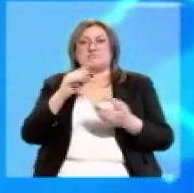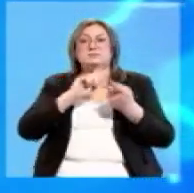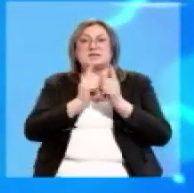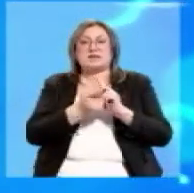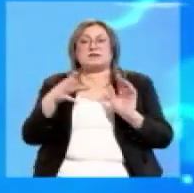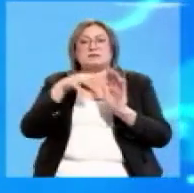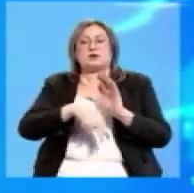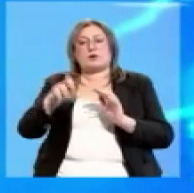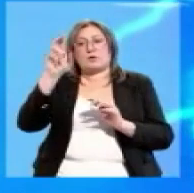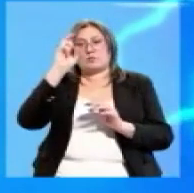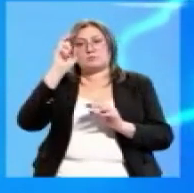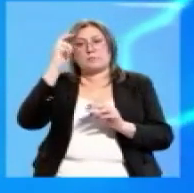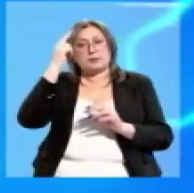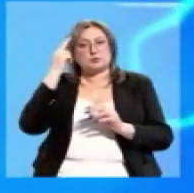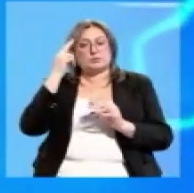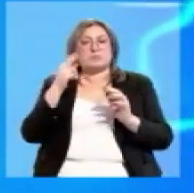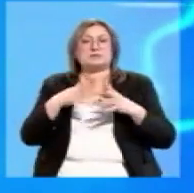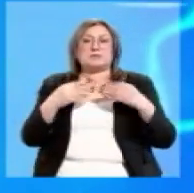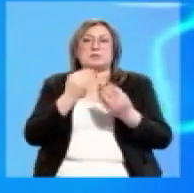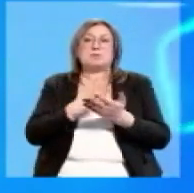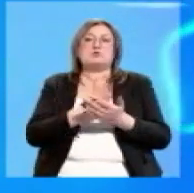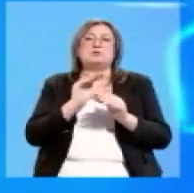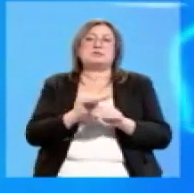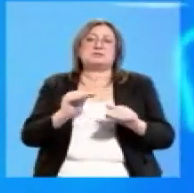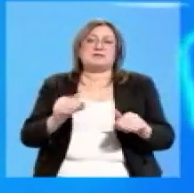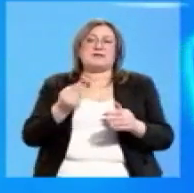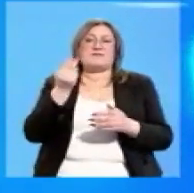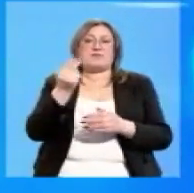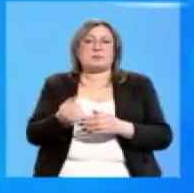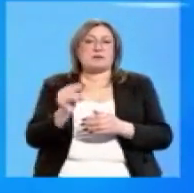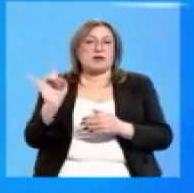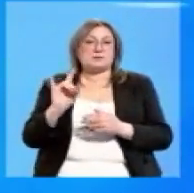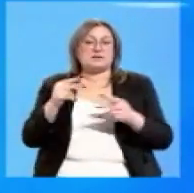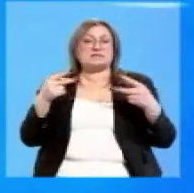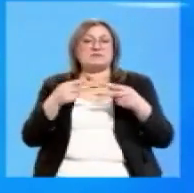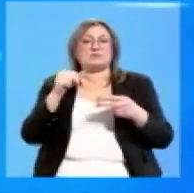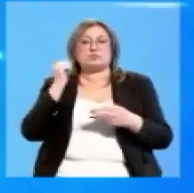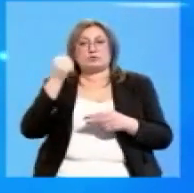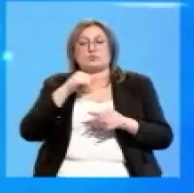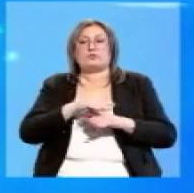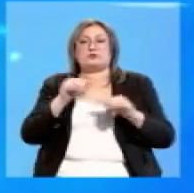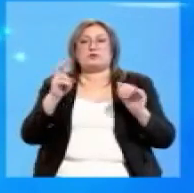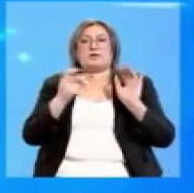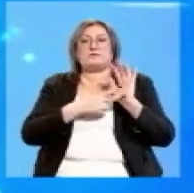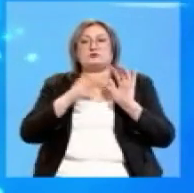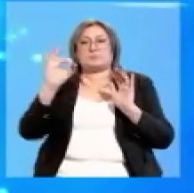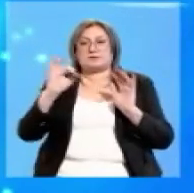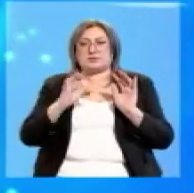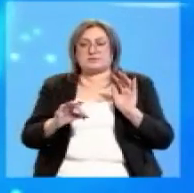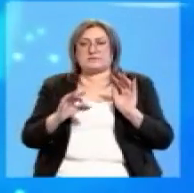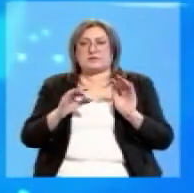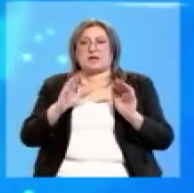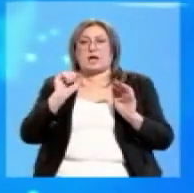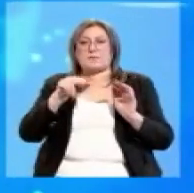Изменения коснулись и государственных пособий семьям, имеющим детей. Размер выплат по сравнению с прошлым годом был увеличен на 8%. К